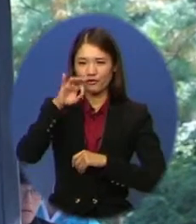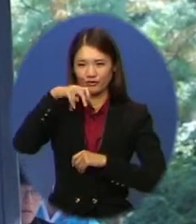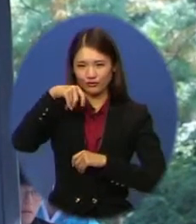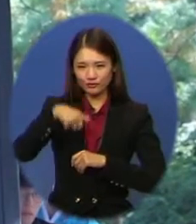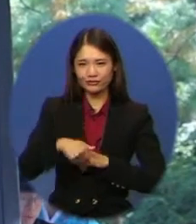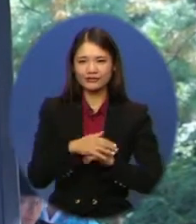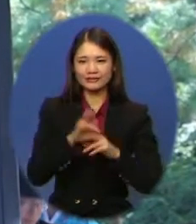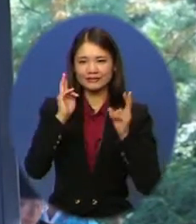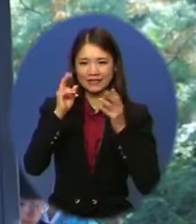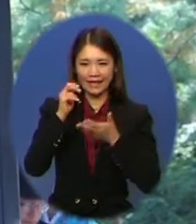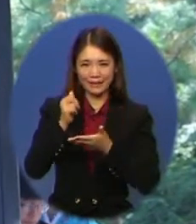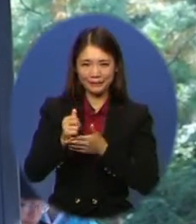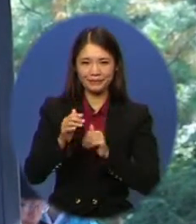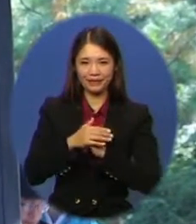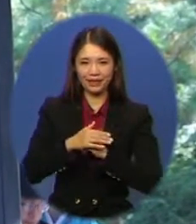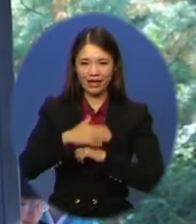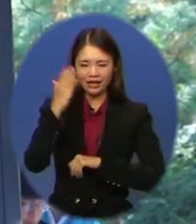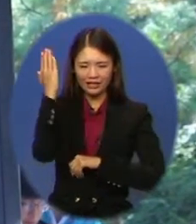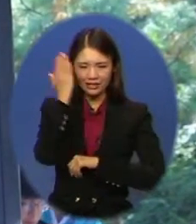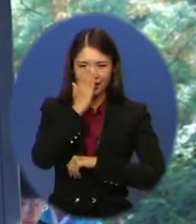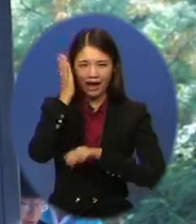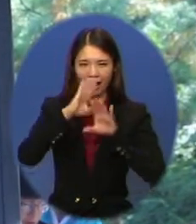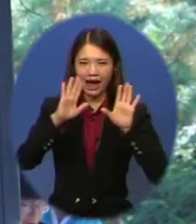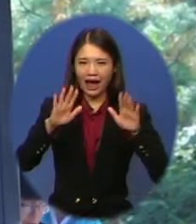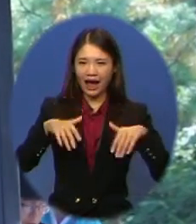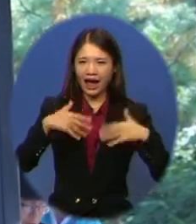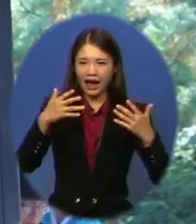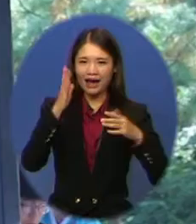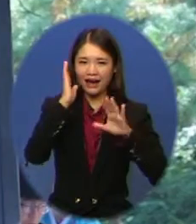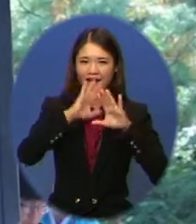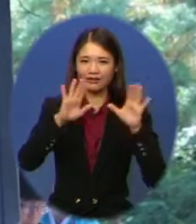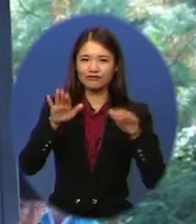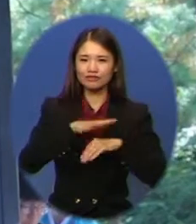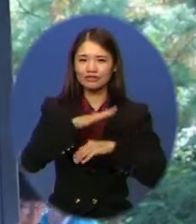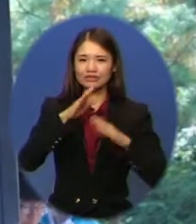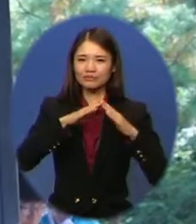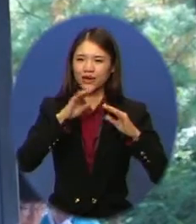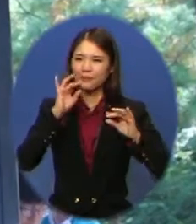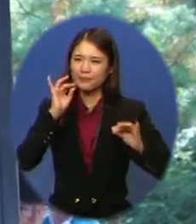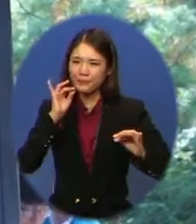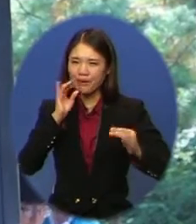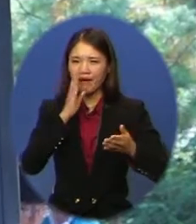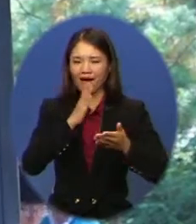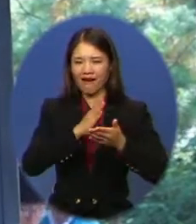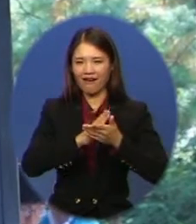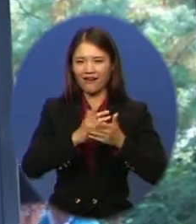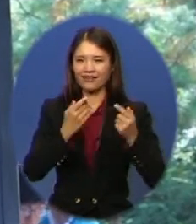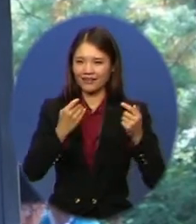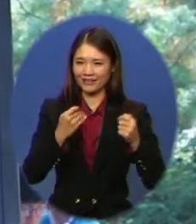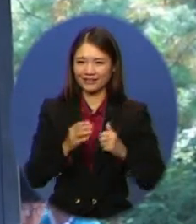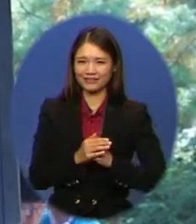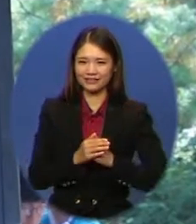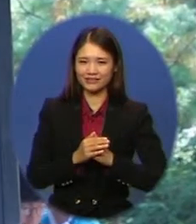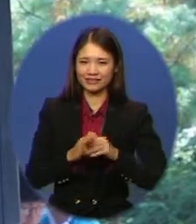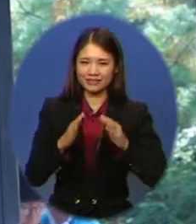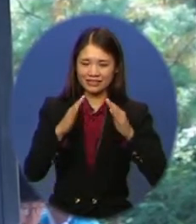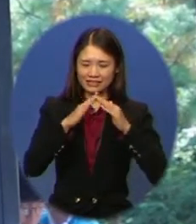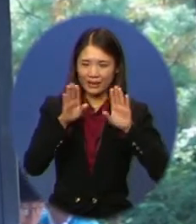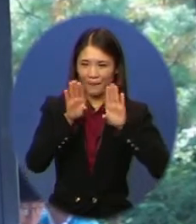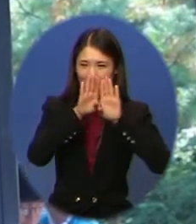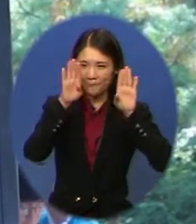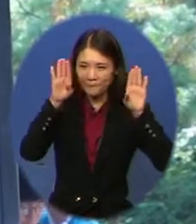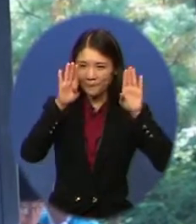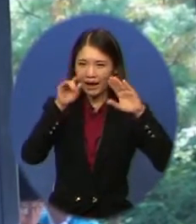청명한 가을 하늘과 시원한 바람은 우리를 집에 가만히 있지 못하게 유혹합니다. 집 대문을 열고